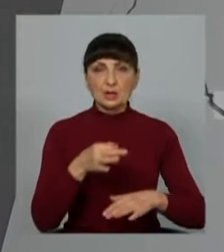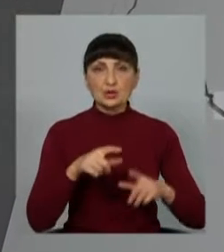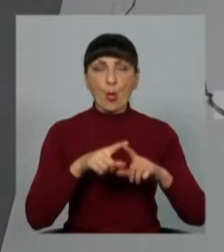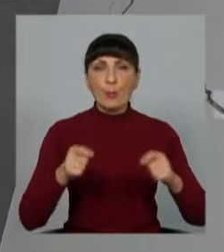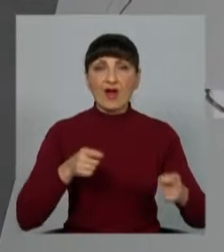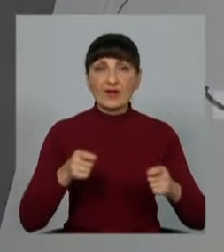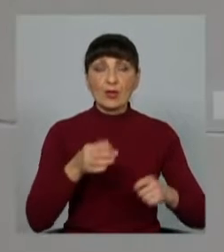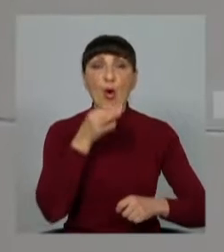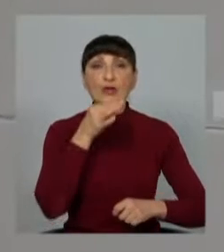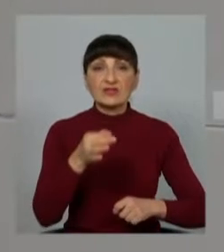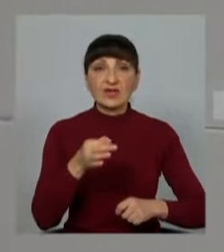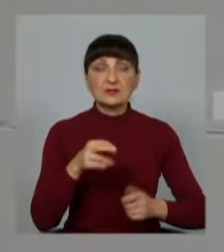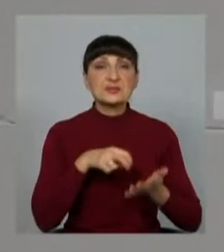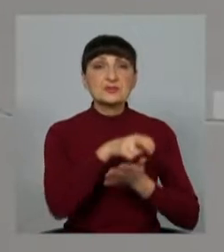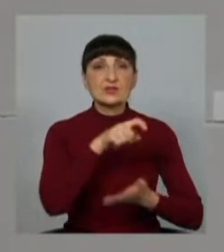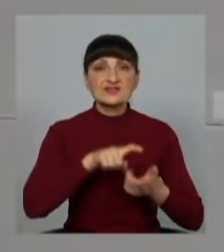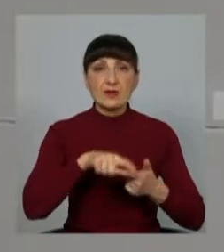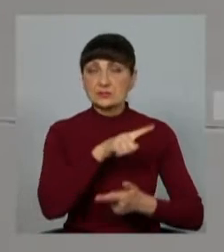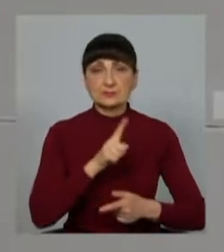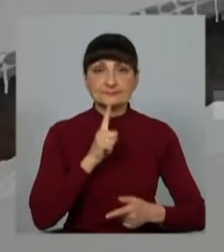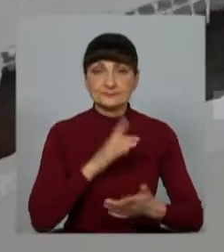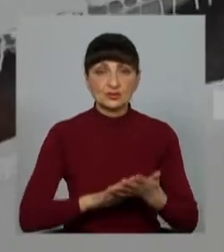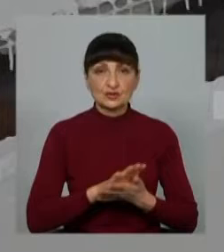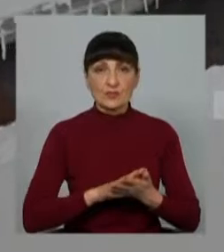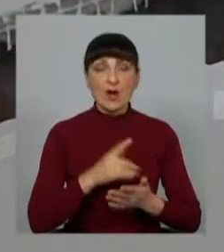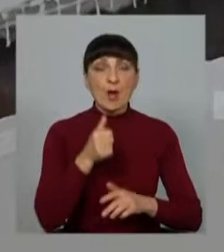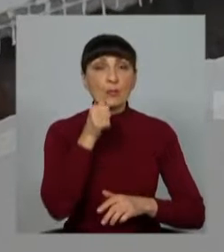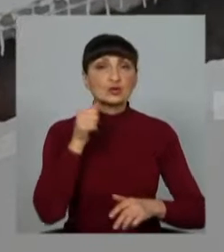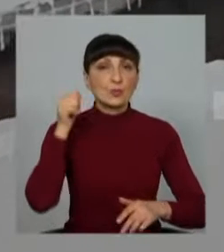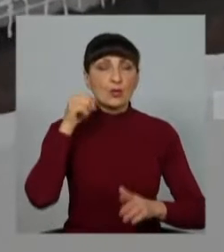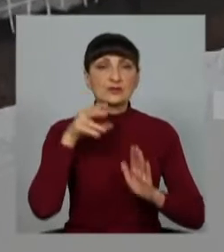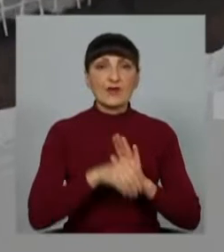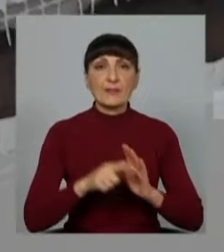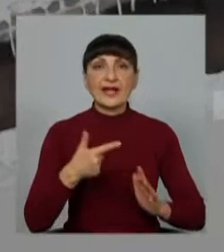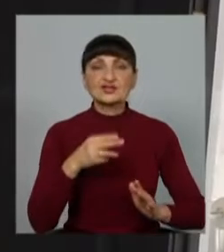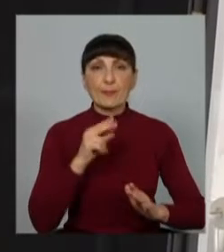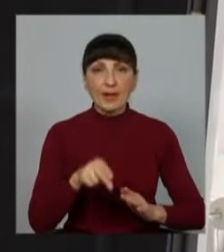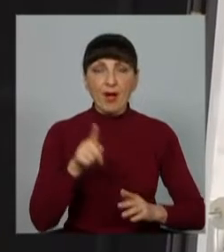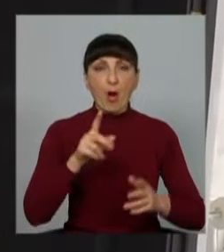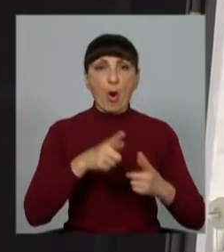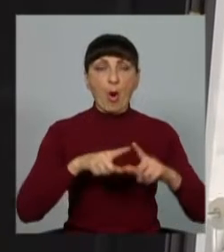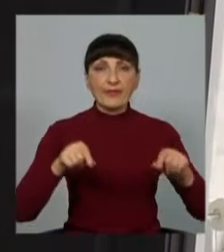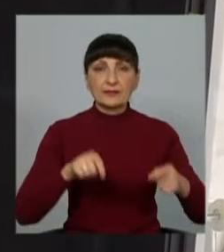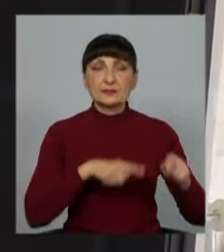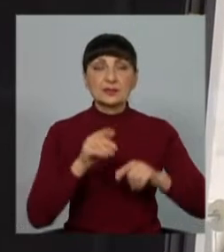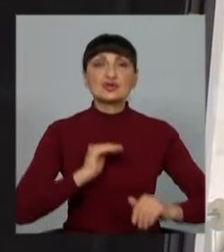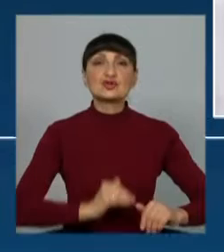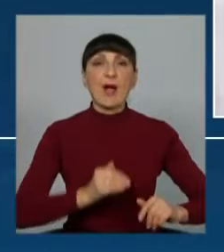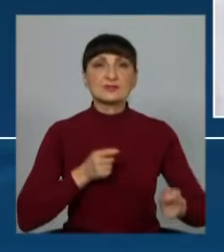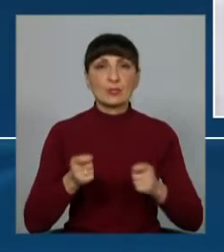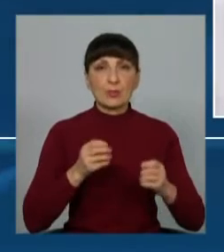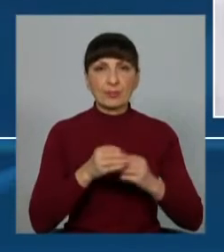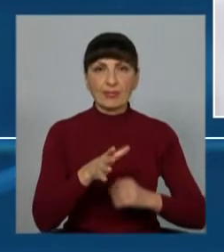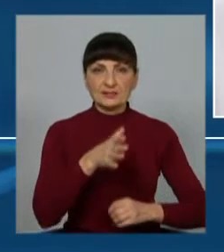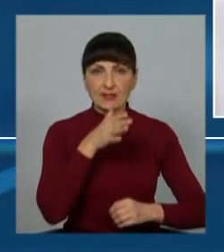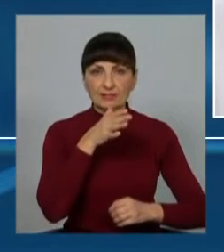дать ответа по поводу обращения затруднились. В ведомстве сообщили, что с прошлого года в рамках ГЧП объект передан в частное управление на 15 лет.